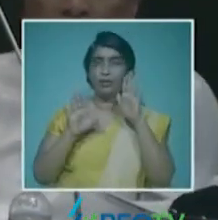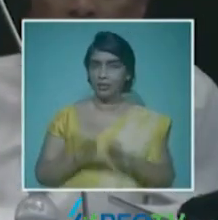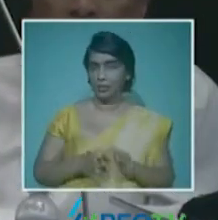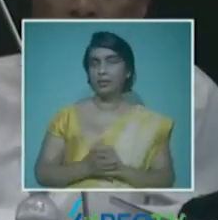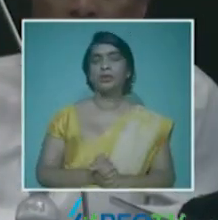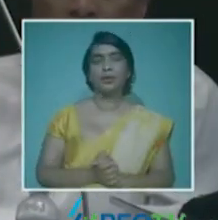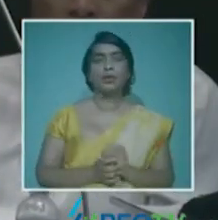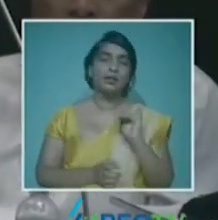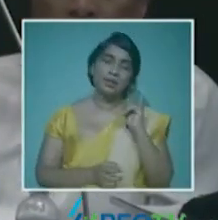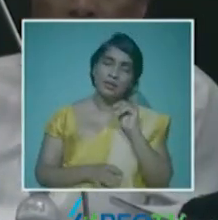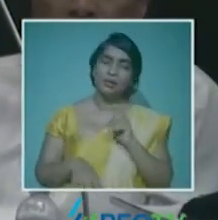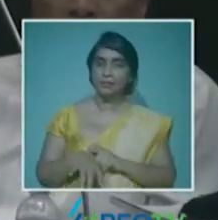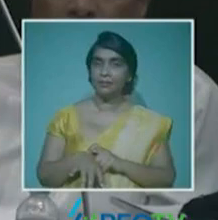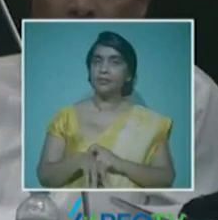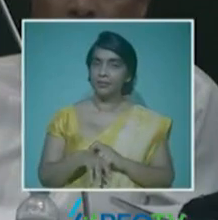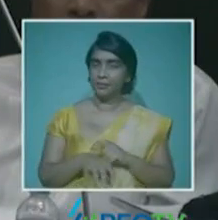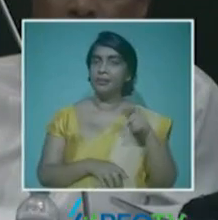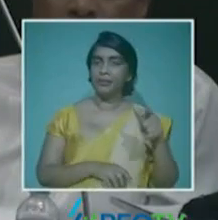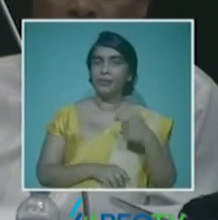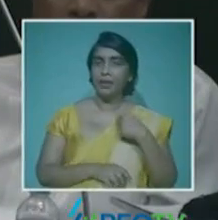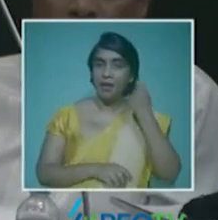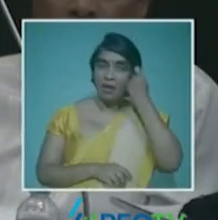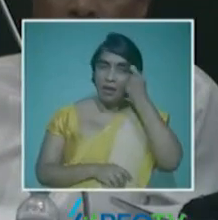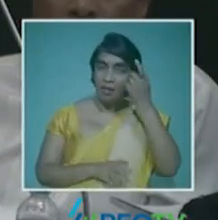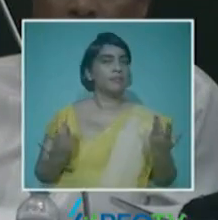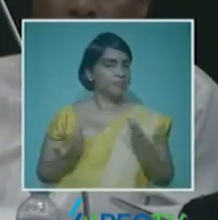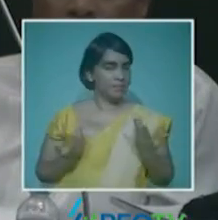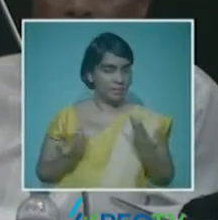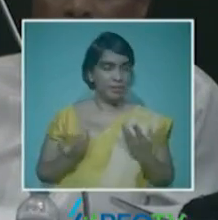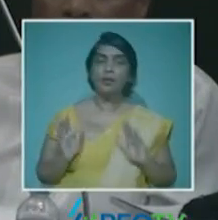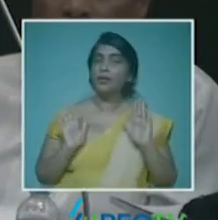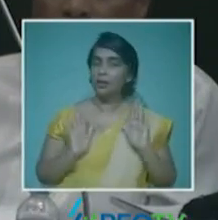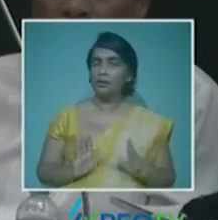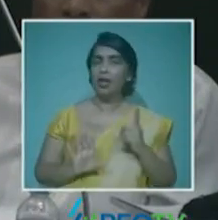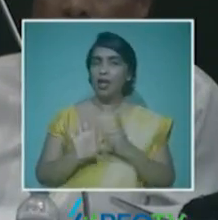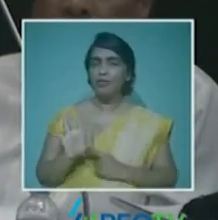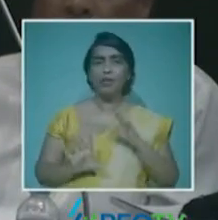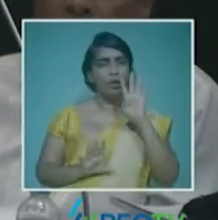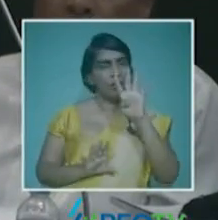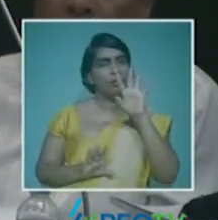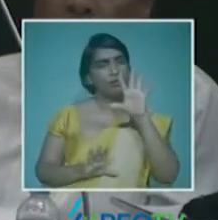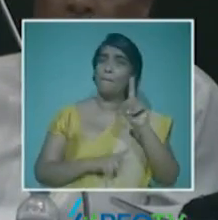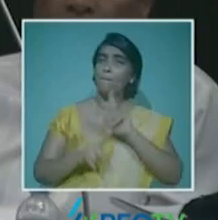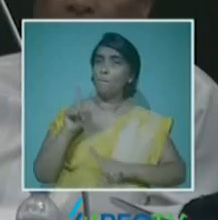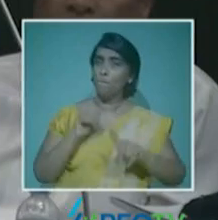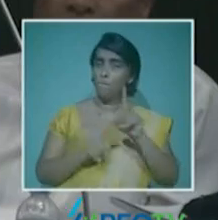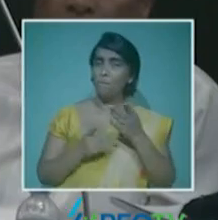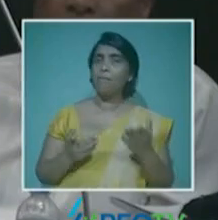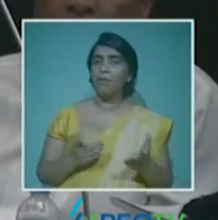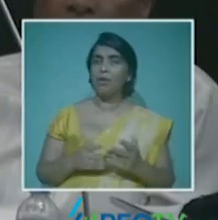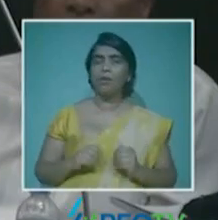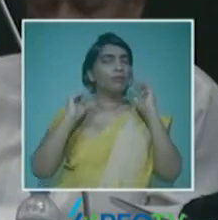හැබැයි සමහරාලාවට ඒගොල්ලන්ව අපේ අදහසට පරිවර්තනය කරගන්න බෑ නමුත් අවුරුදු 45ක් ගියත් පාර්ලිමේන්තුවේ ඒක